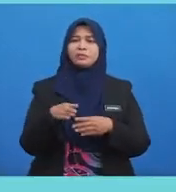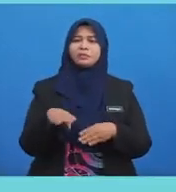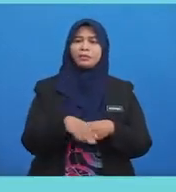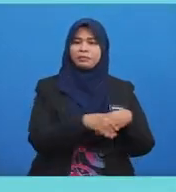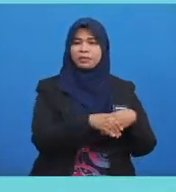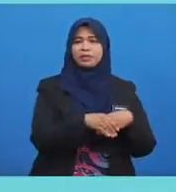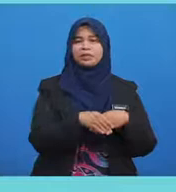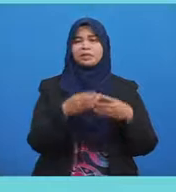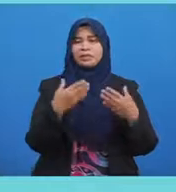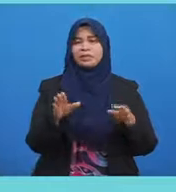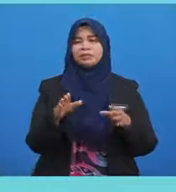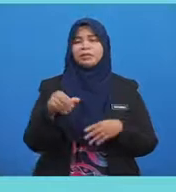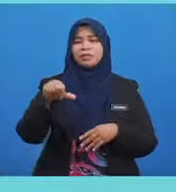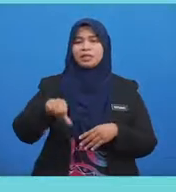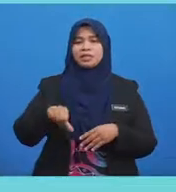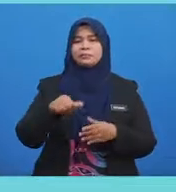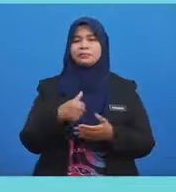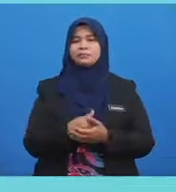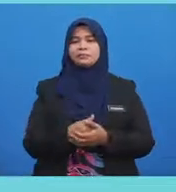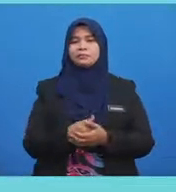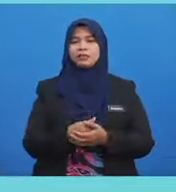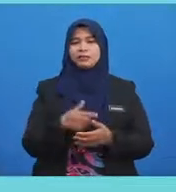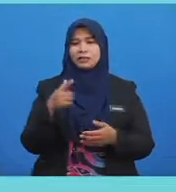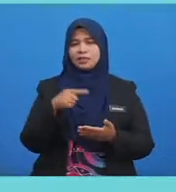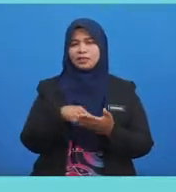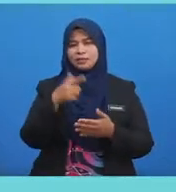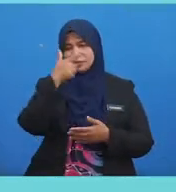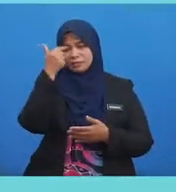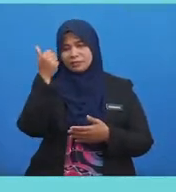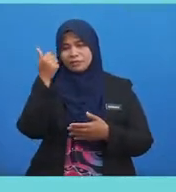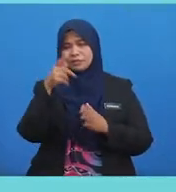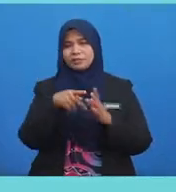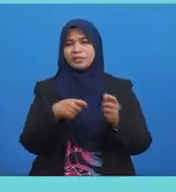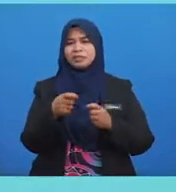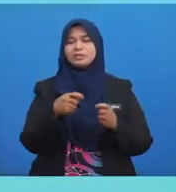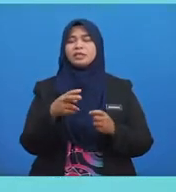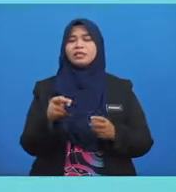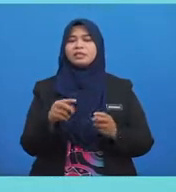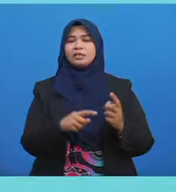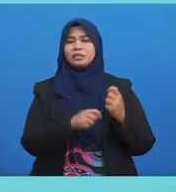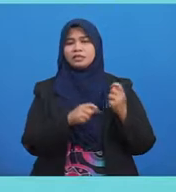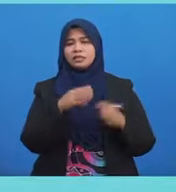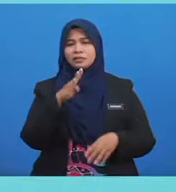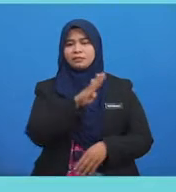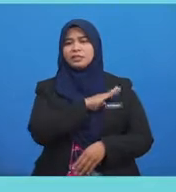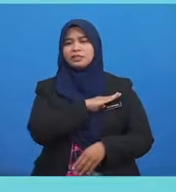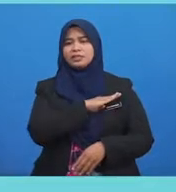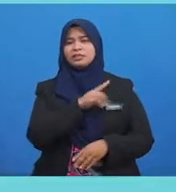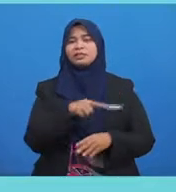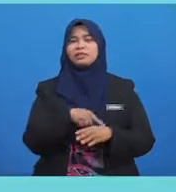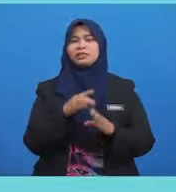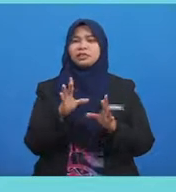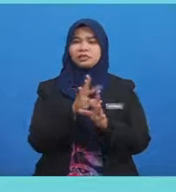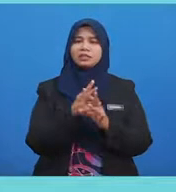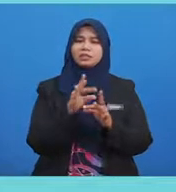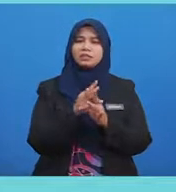menyebabkan pentadbiran tentera British diperkenalkan di Sarawak. Pada tahun September